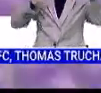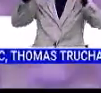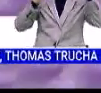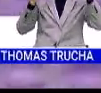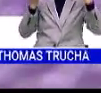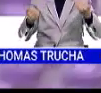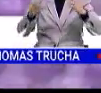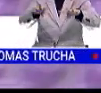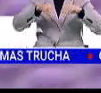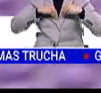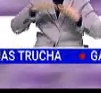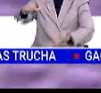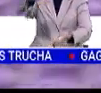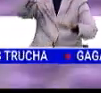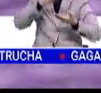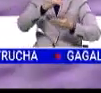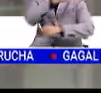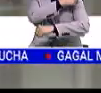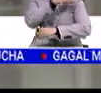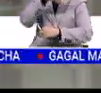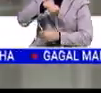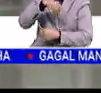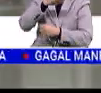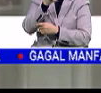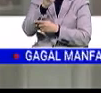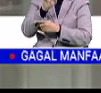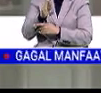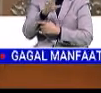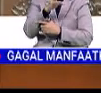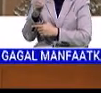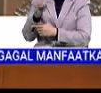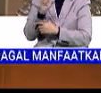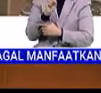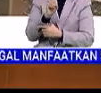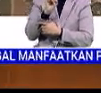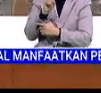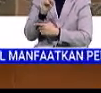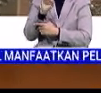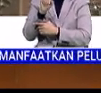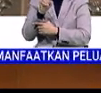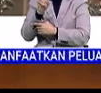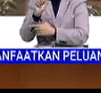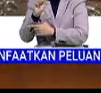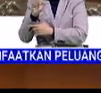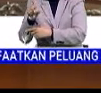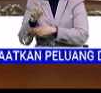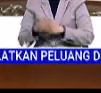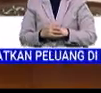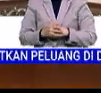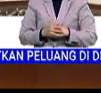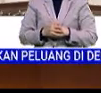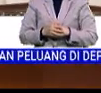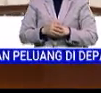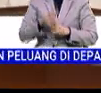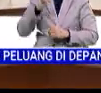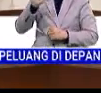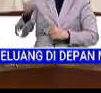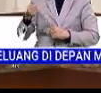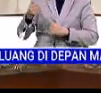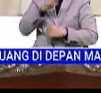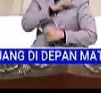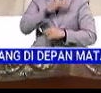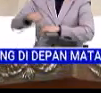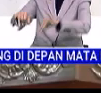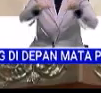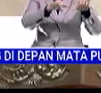ini sudah menerima bekalan vaksin Pfizer-BioNTech dan Sinovac. Khairi, yang juga Menteri Penyelaras Program Imunisasi